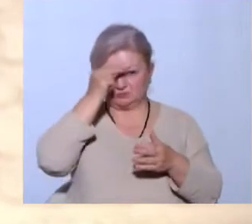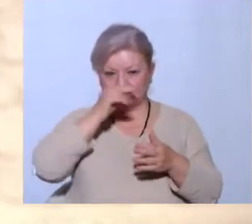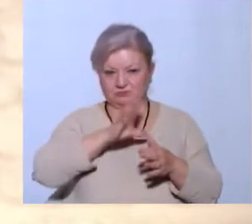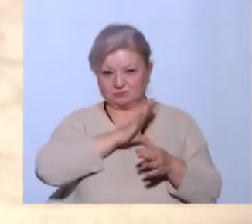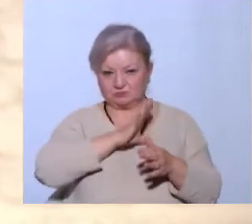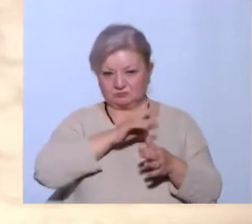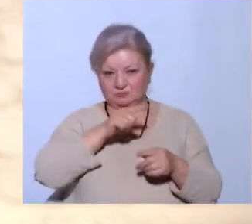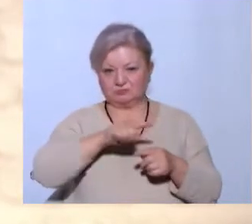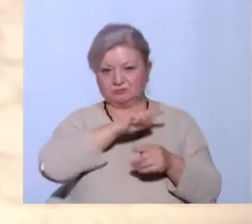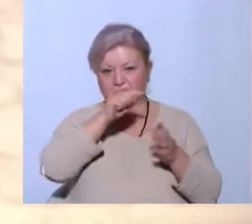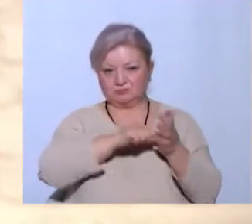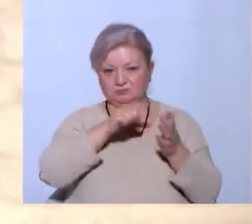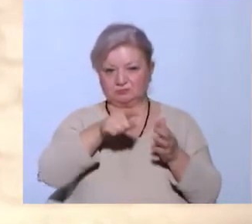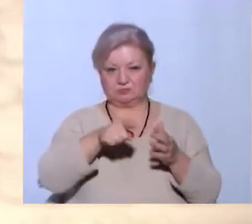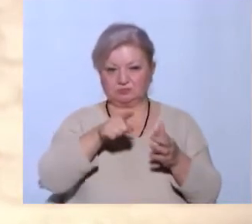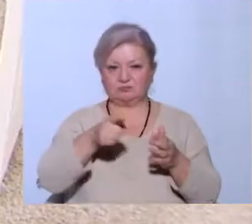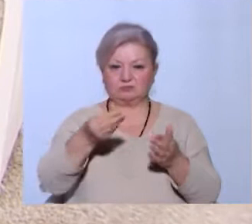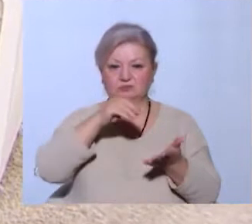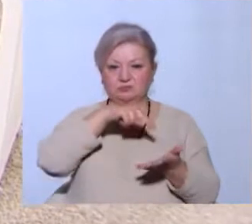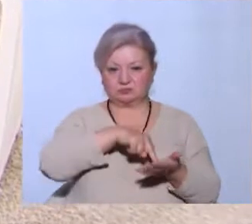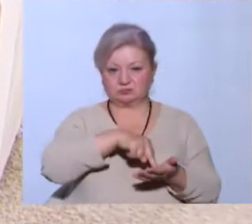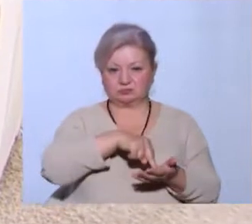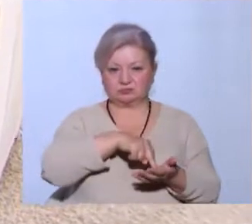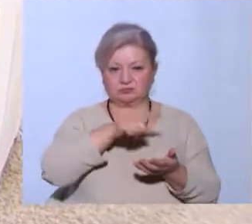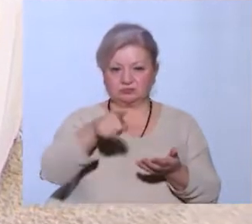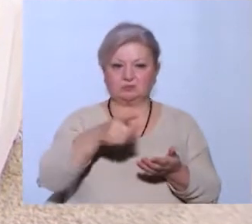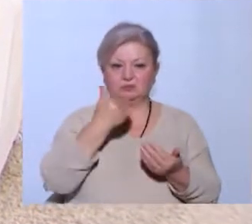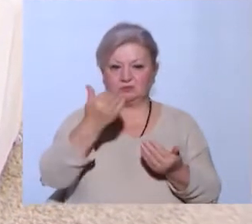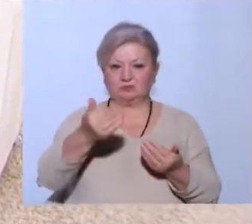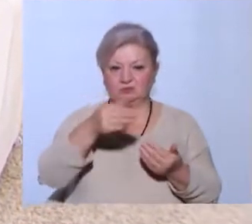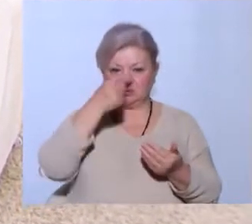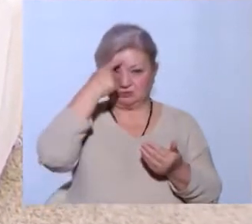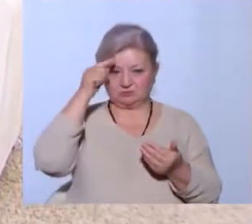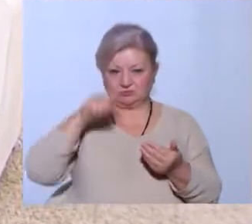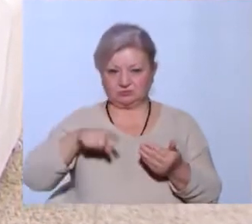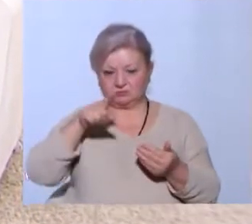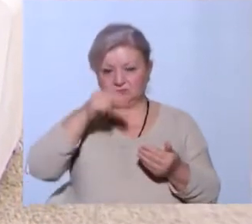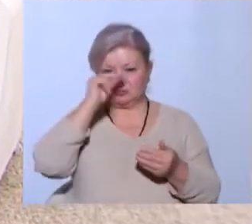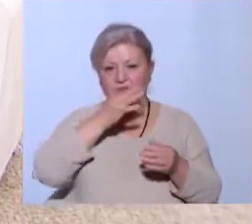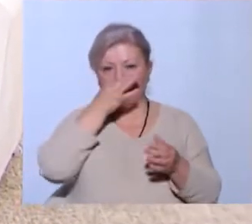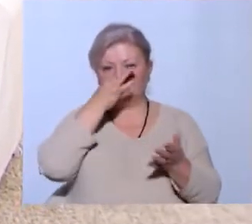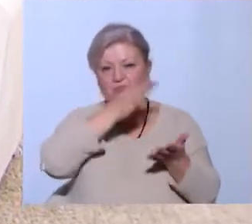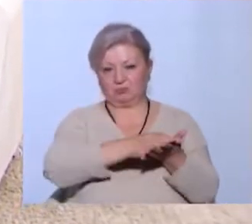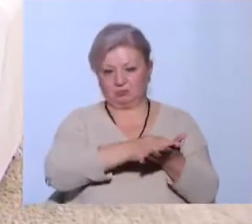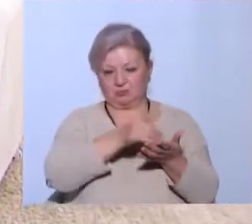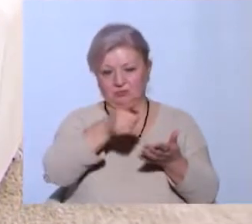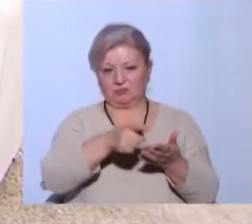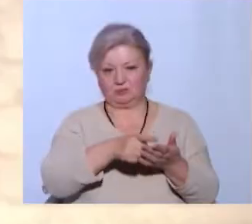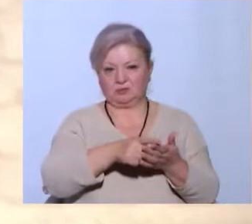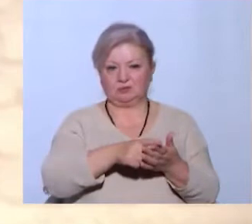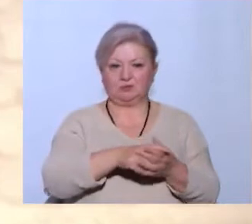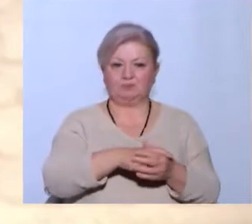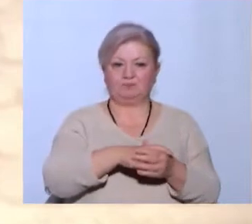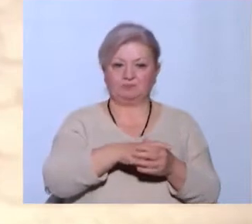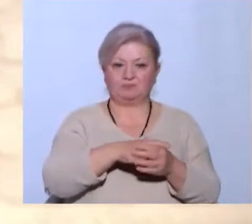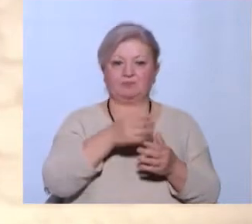კითხვებით თქვენ შეაფასოთ თქვენი ცოდნა და უპასუხოთ ამ კითხვებს. ცოტა ხანში კითხვების პასუხებიც